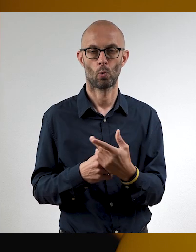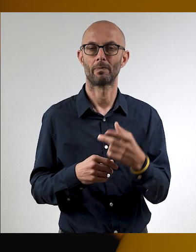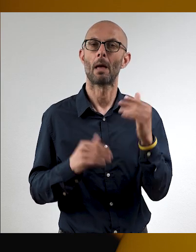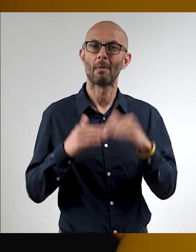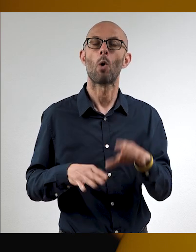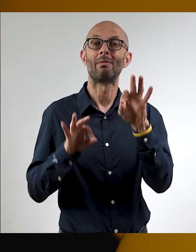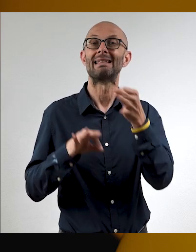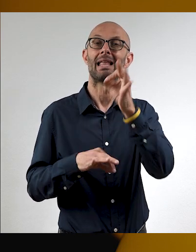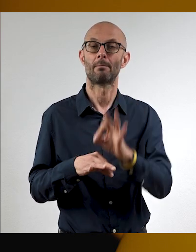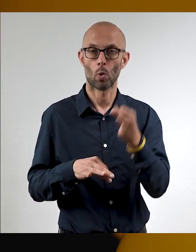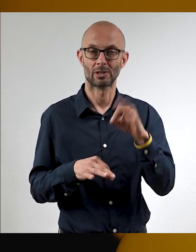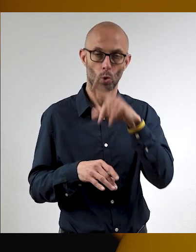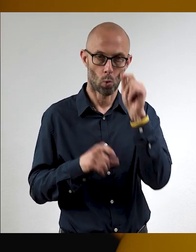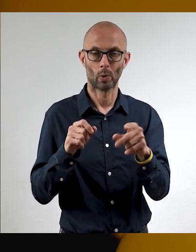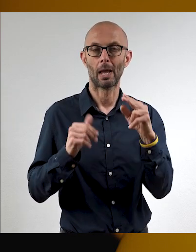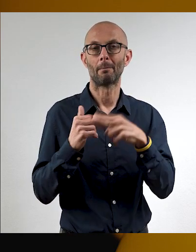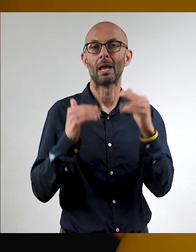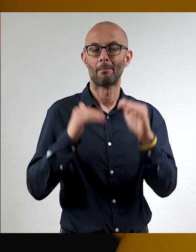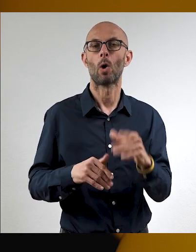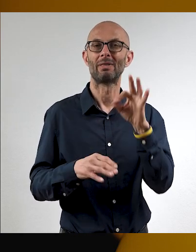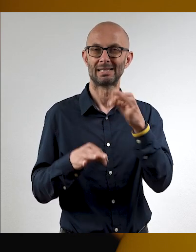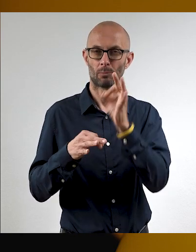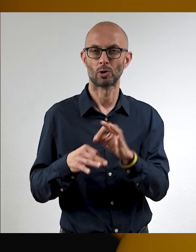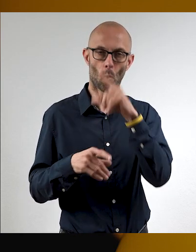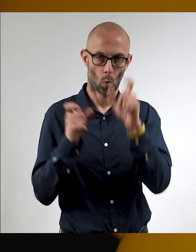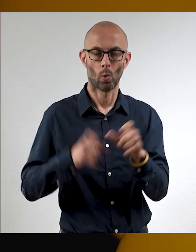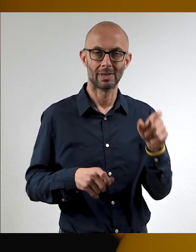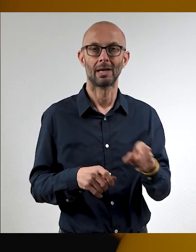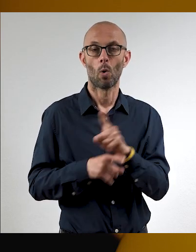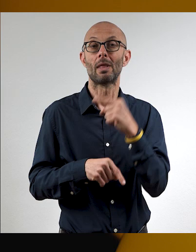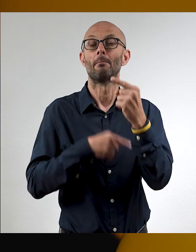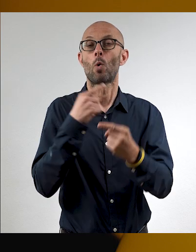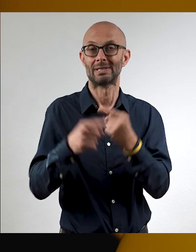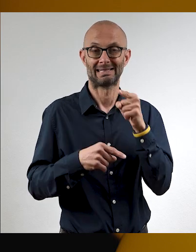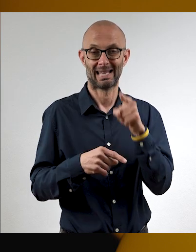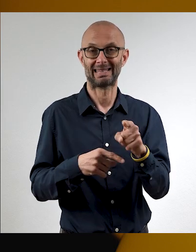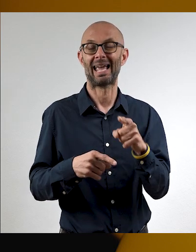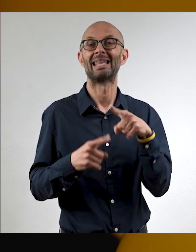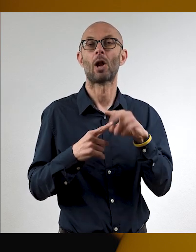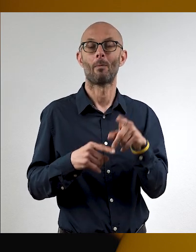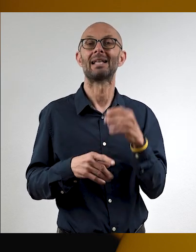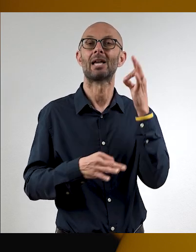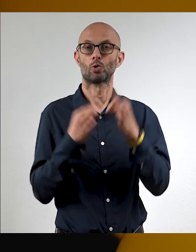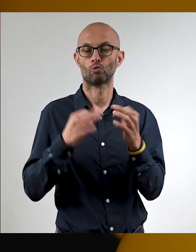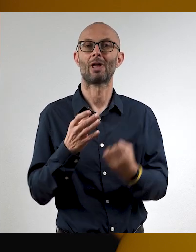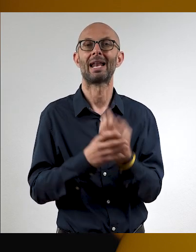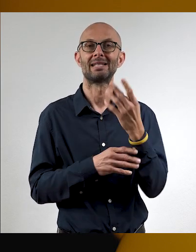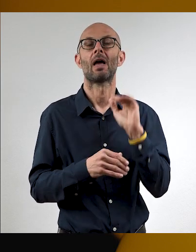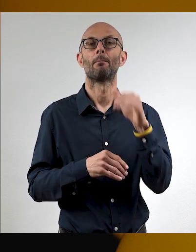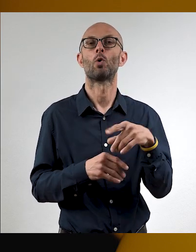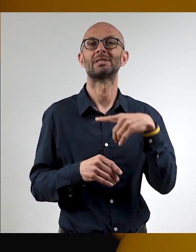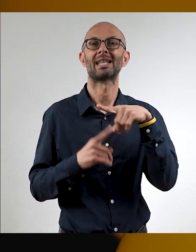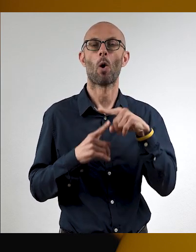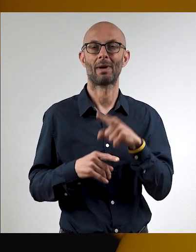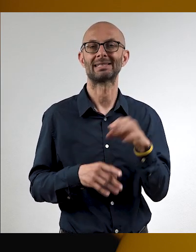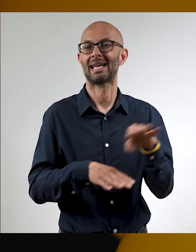Manj kot 10% ljudi, pri manj kot 10% ljudeh pa se kot posledica te travmatske izkušnje razvije